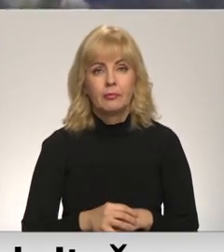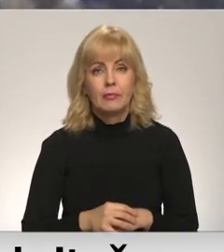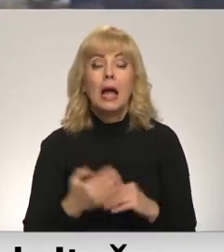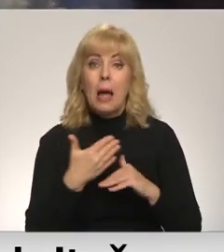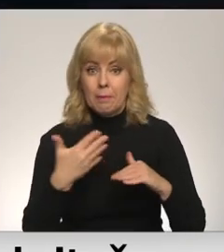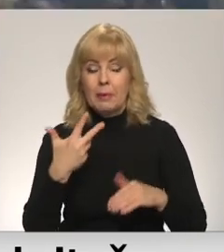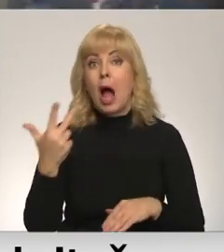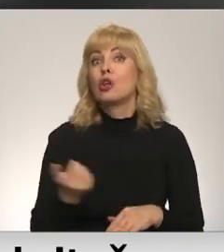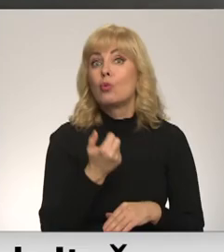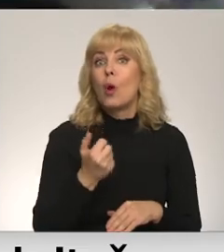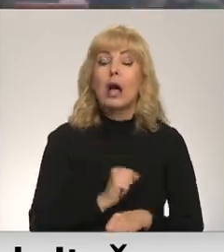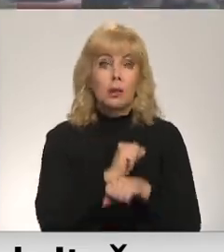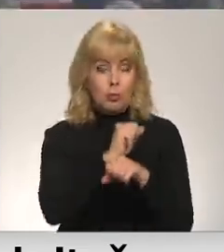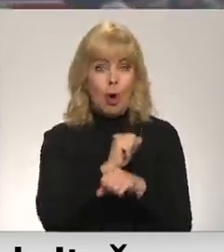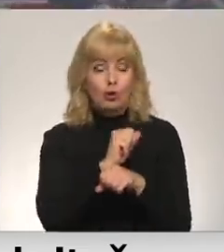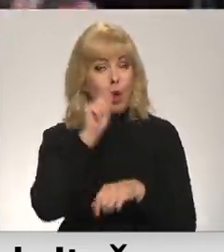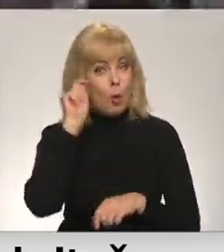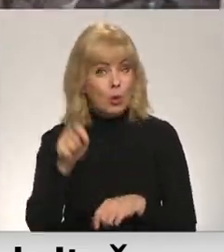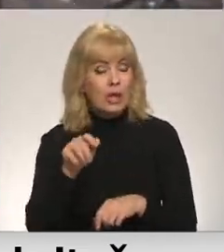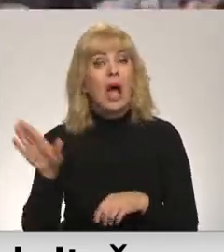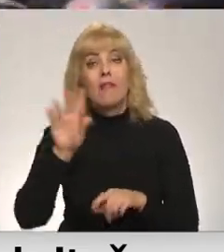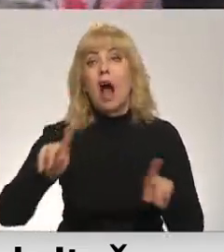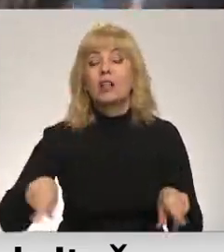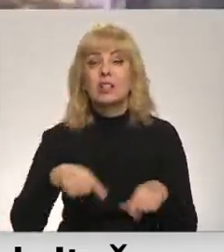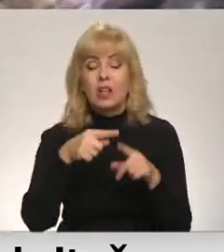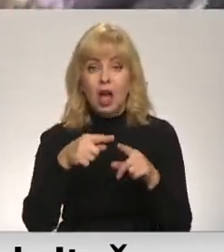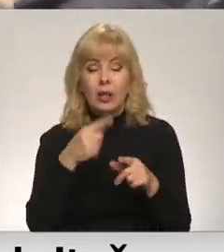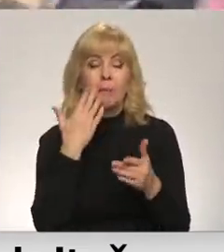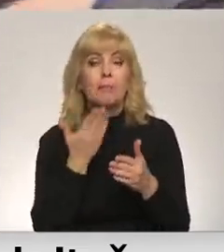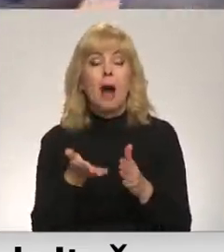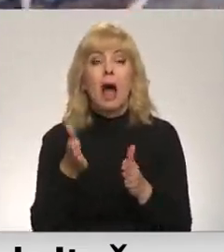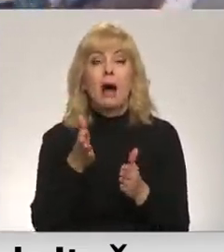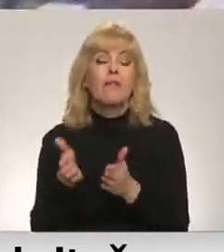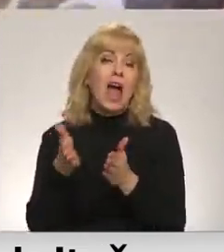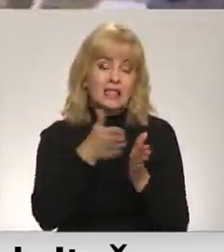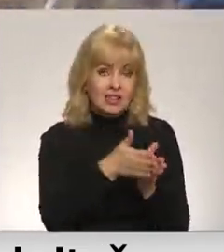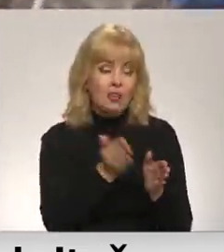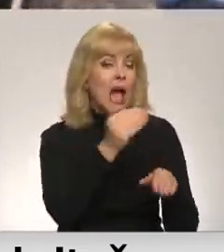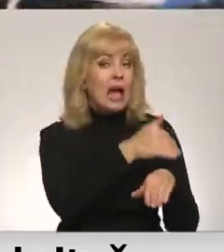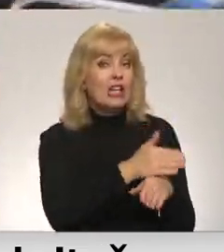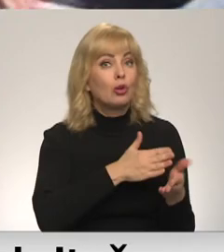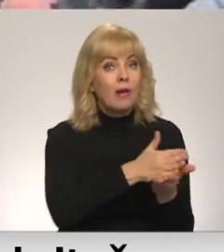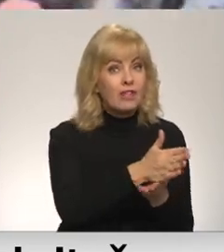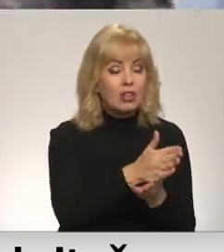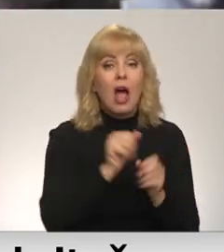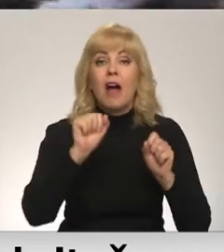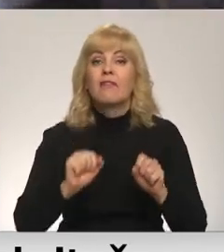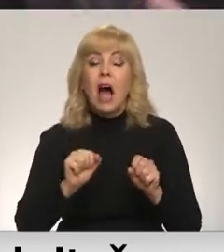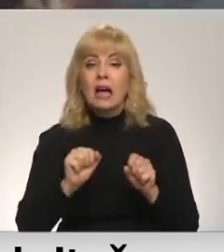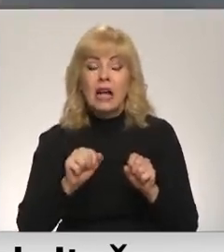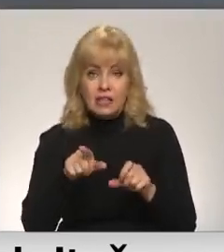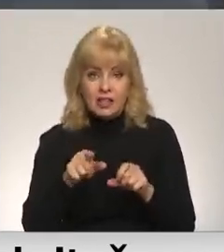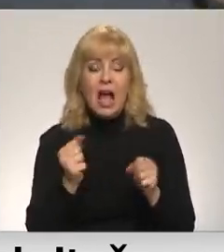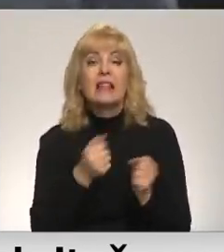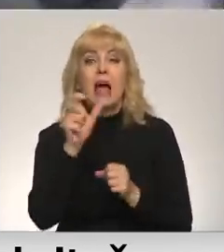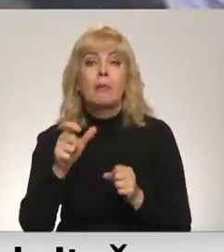Pirms 8 gadiem protesti Ukrainā valsts attīstības trajektoriju pavērsa rietumu virzienā. Tā brīža varas iestādes centās kustību